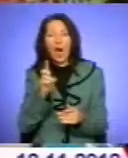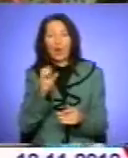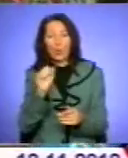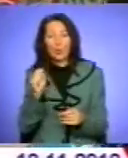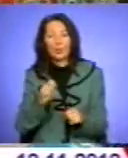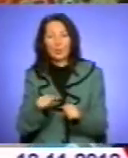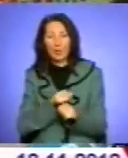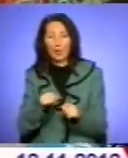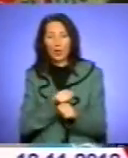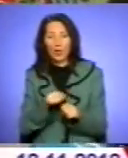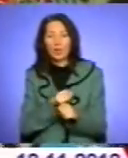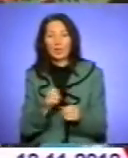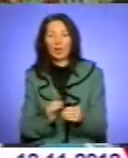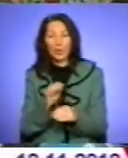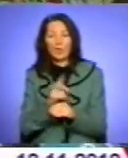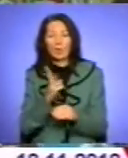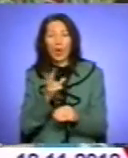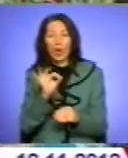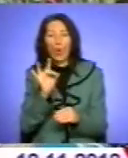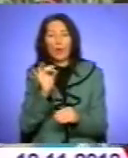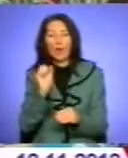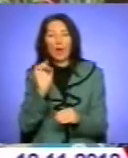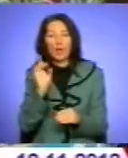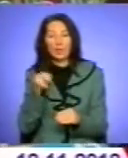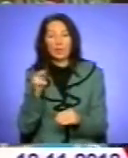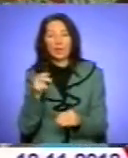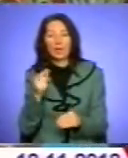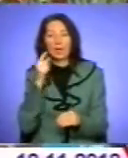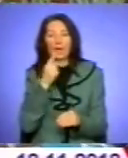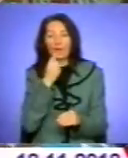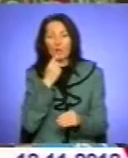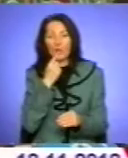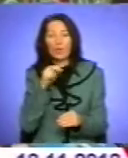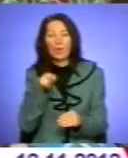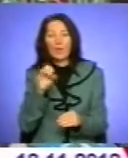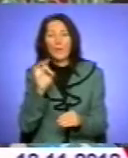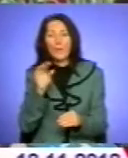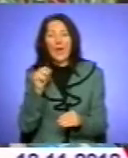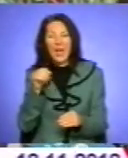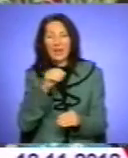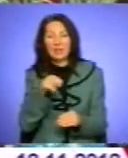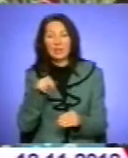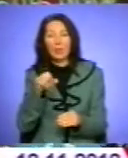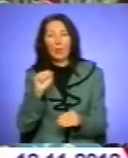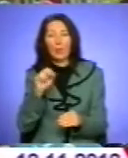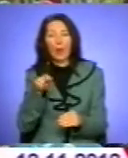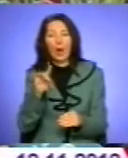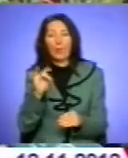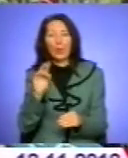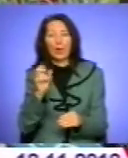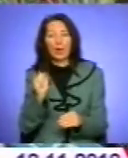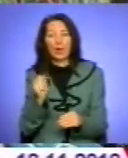йде коріандр, йде червоний перець, червона паприка, плюс до того, що йде приправа